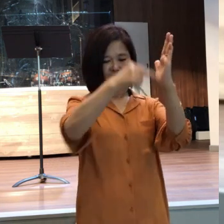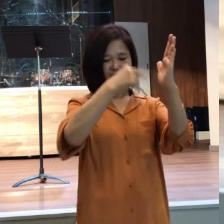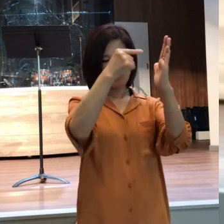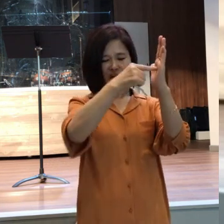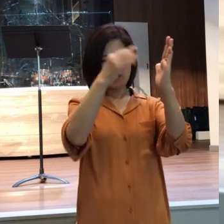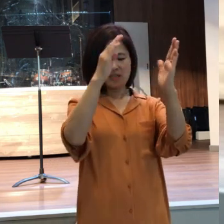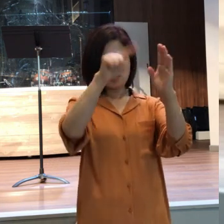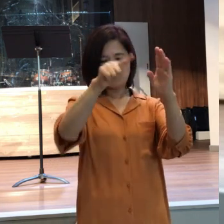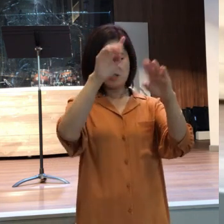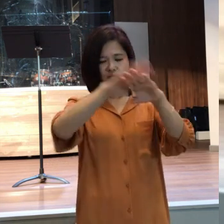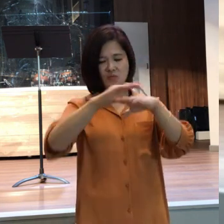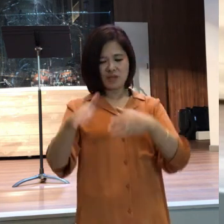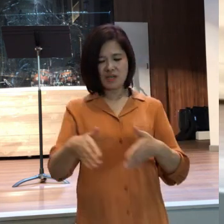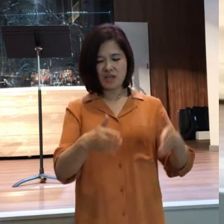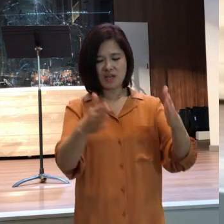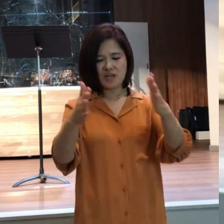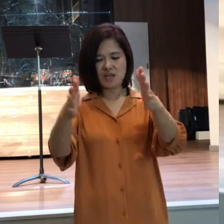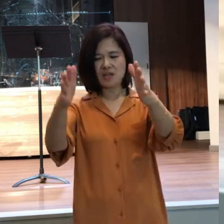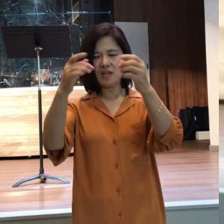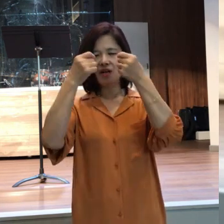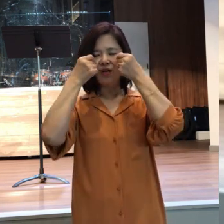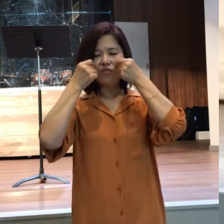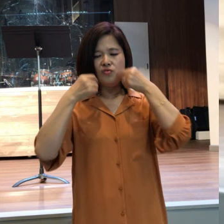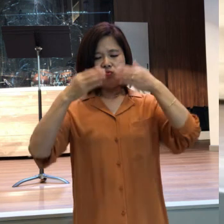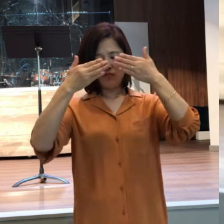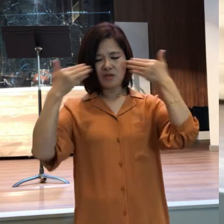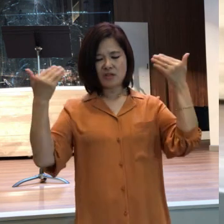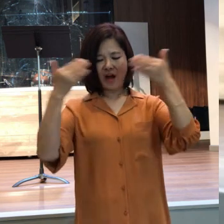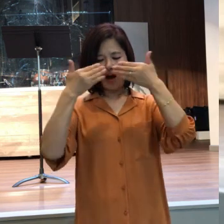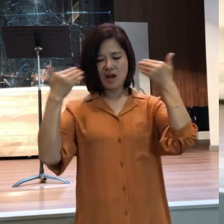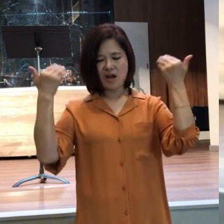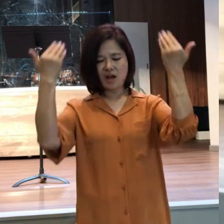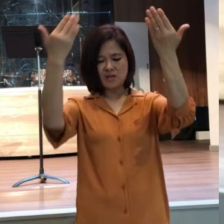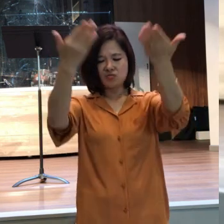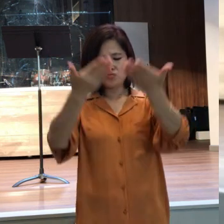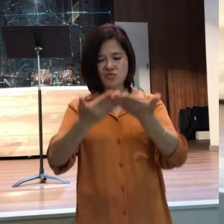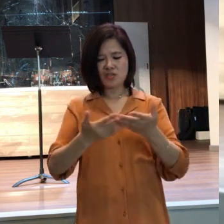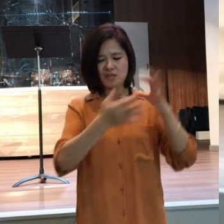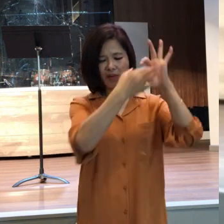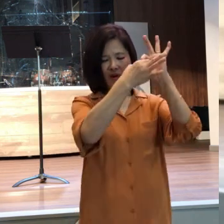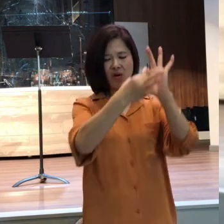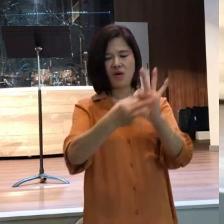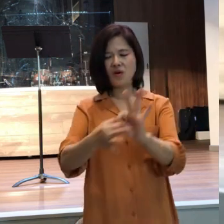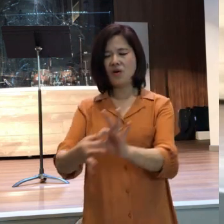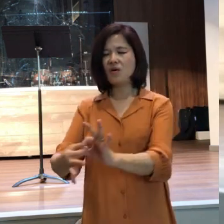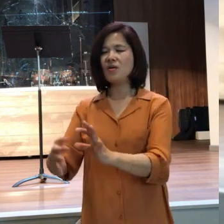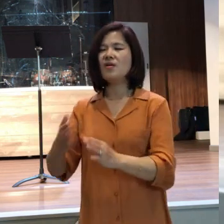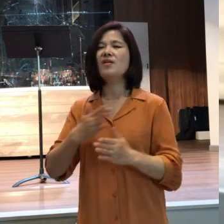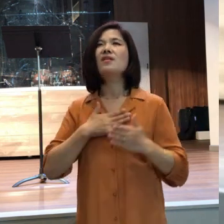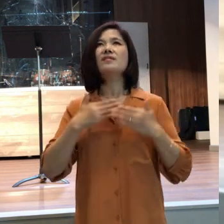못 잡은 난 그 손길 눈물